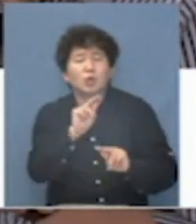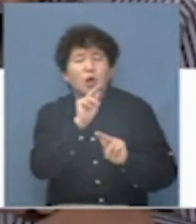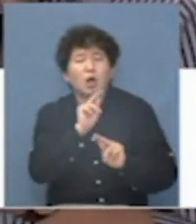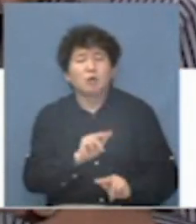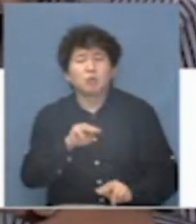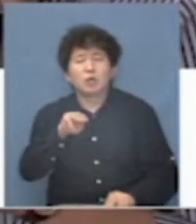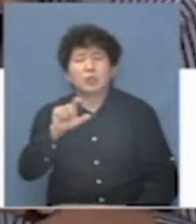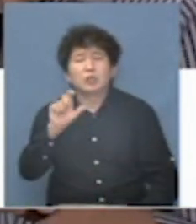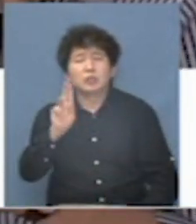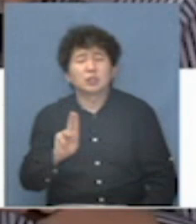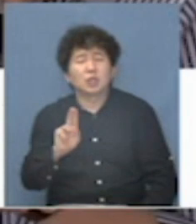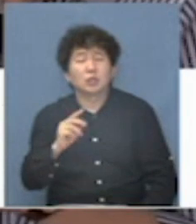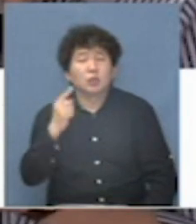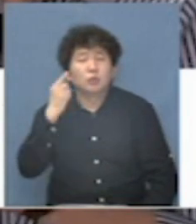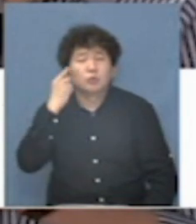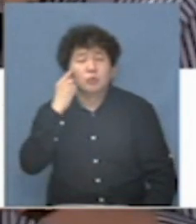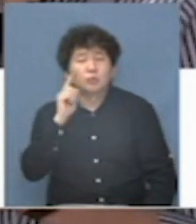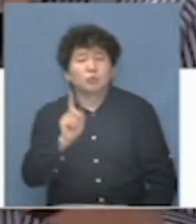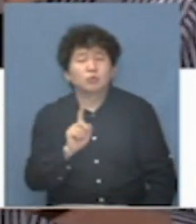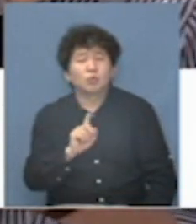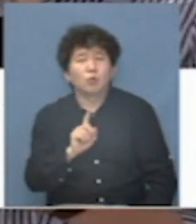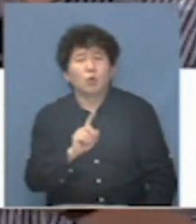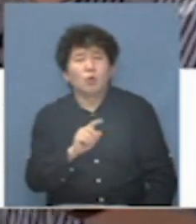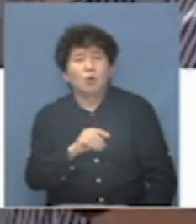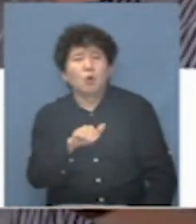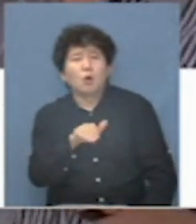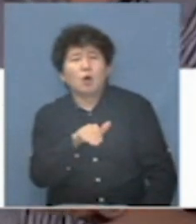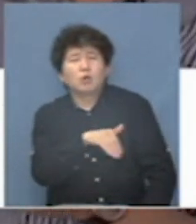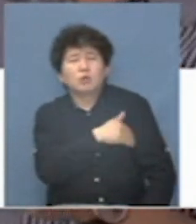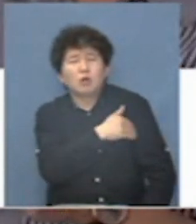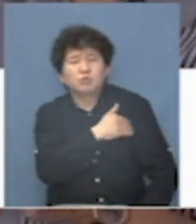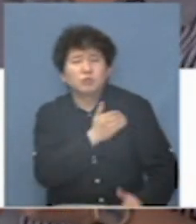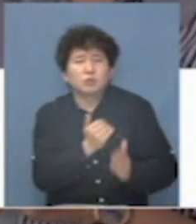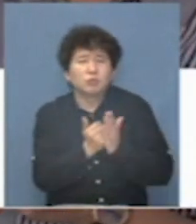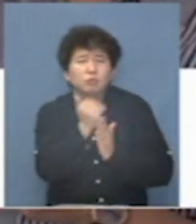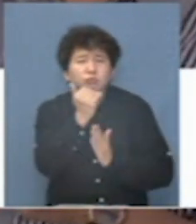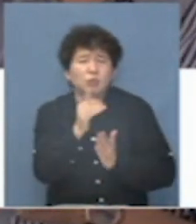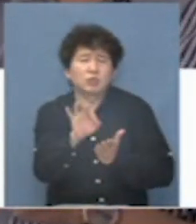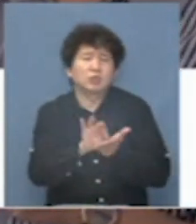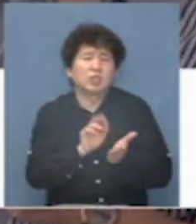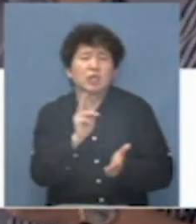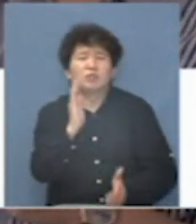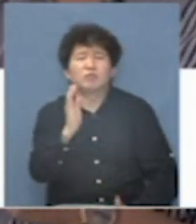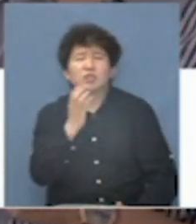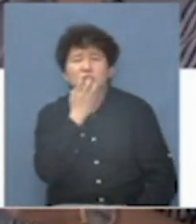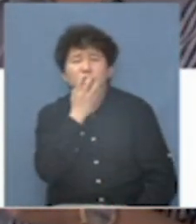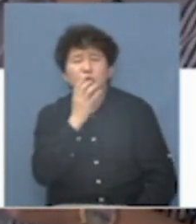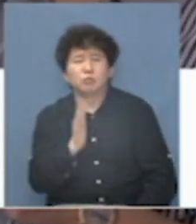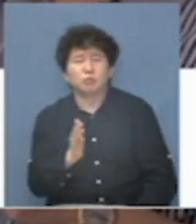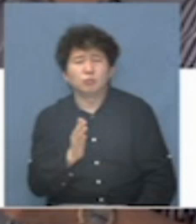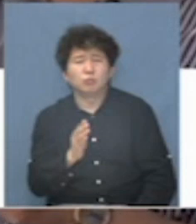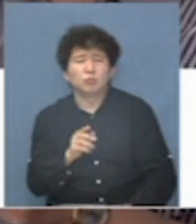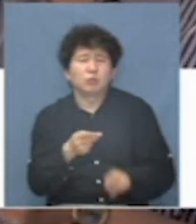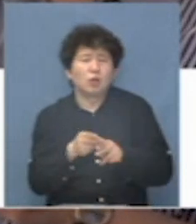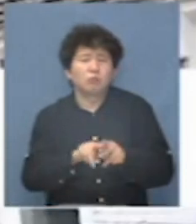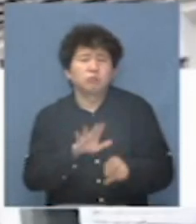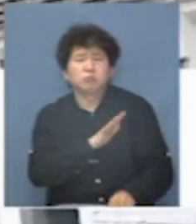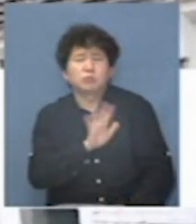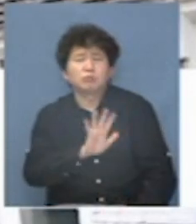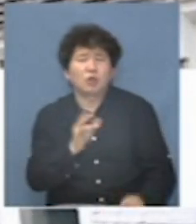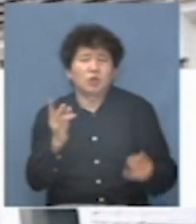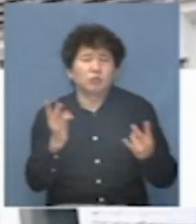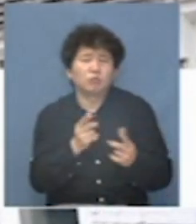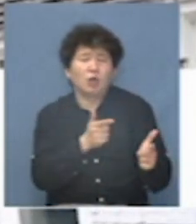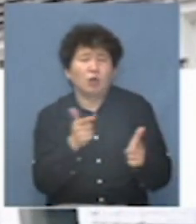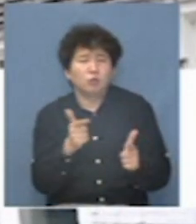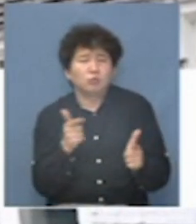что здесь если какое-то давление увеличишь, и там в квартире сразу тепло стало. Вот такого не бывает. Надо готовиться к зиме.